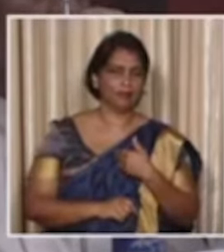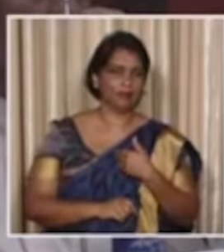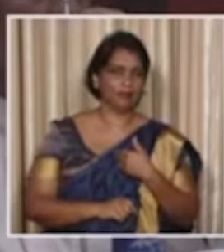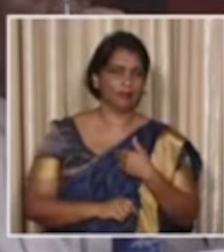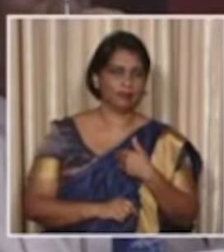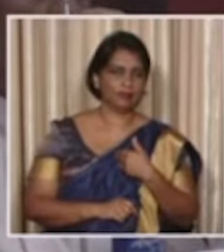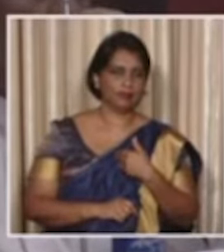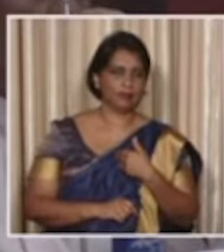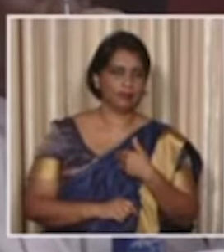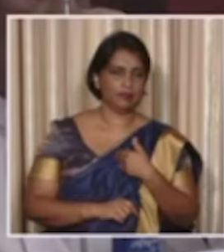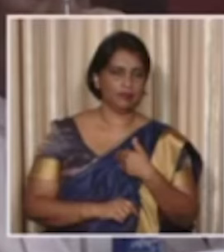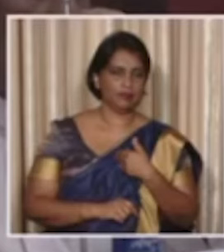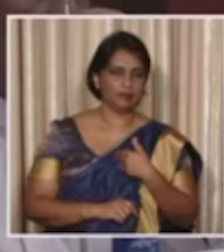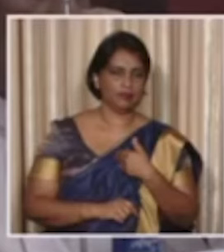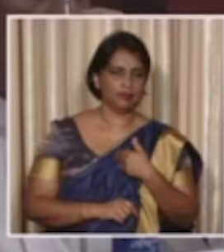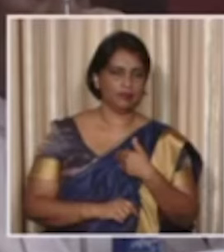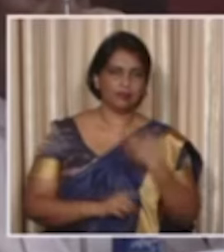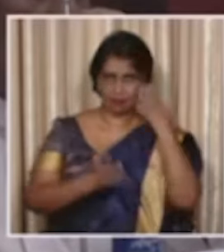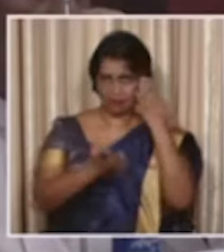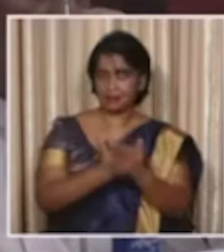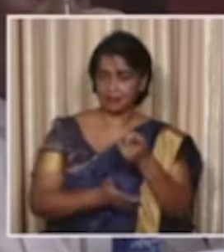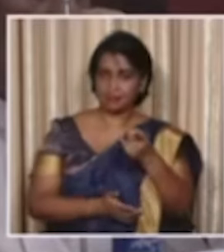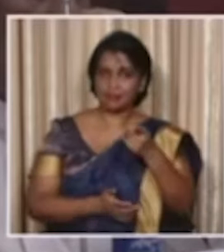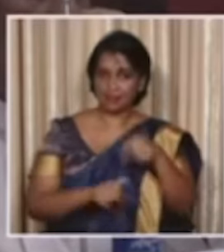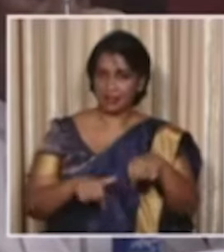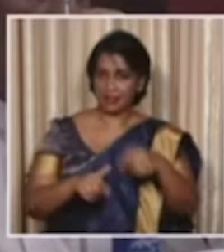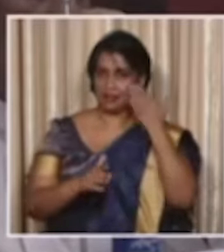නෝ බට් යෝ ප්‍රසිද්ධ කිට්ටු දැන් මෙතුමා ඉදිරිපත් කෙරුවනේ.